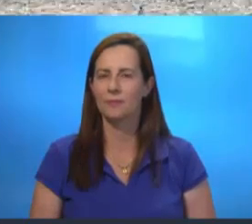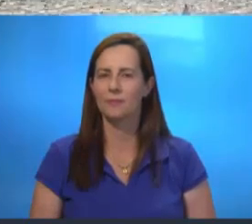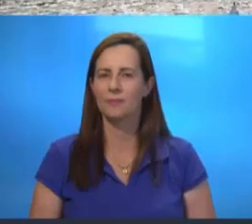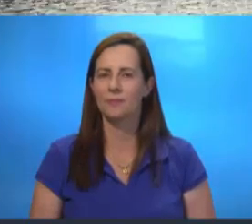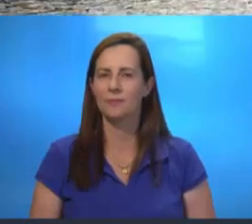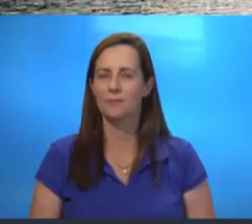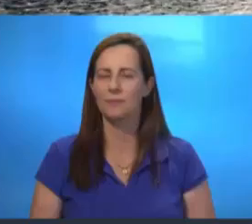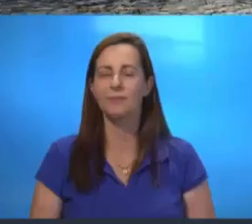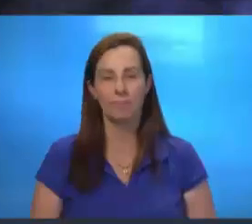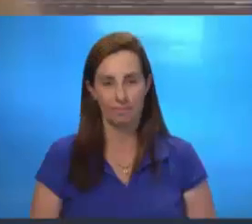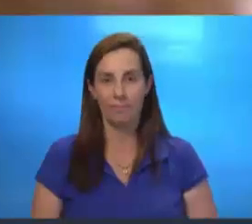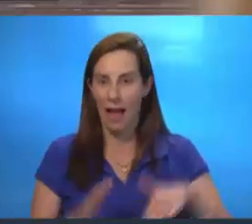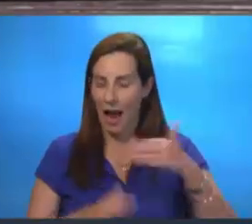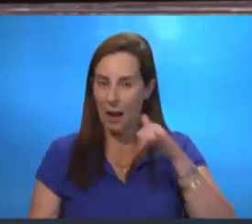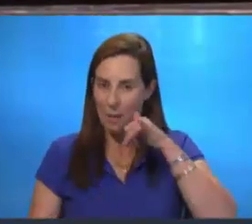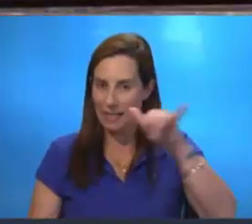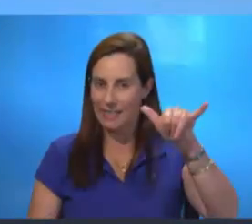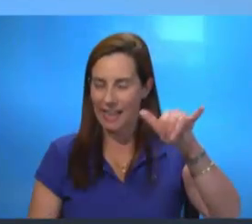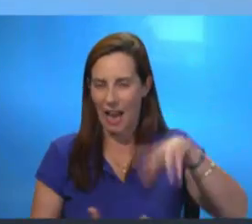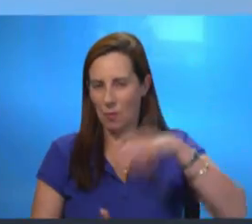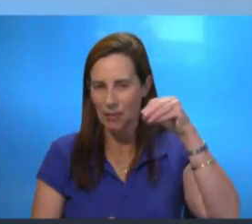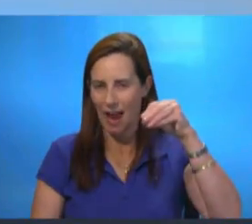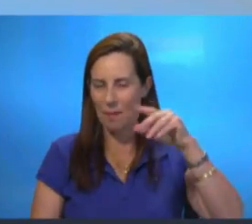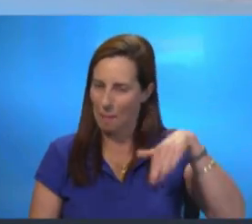הפרק הבא של מסע לארץ המונדיאל.